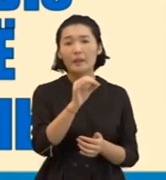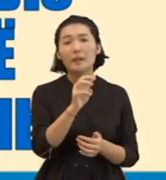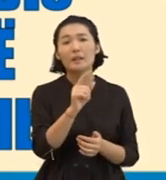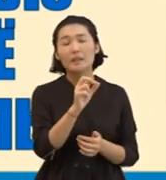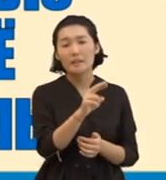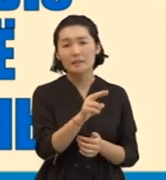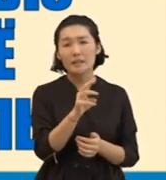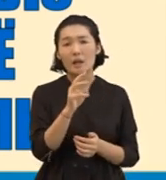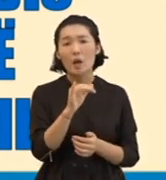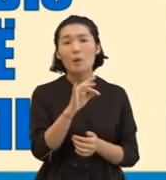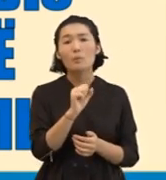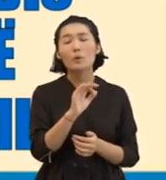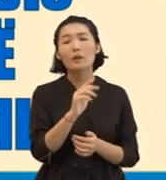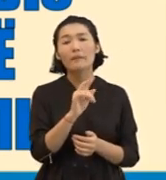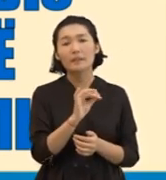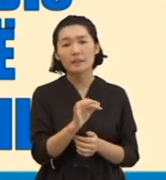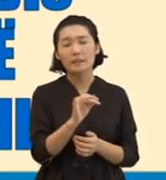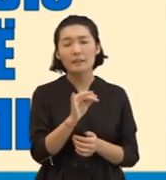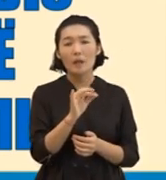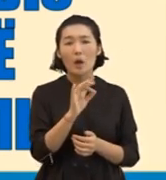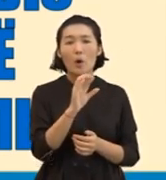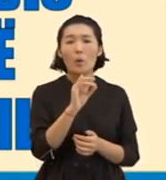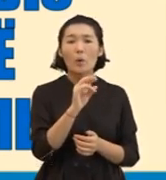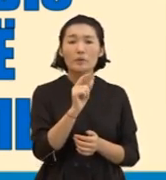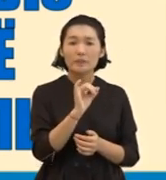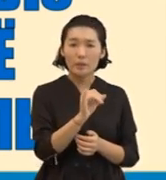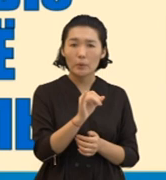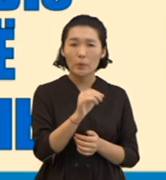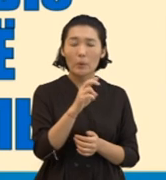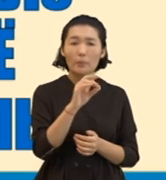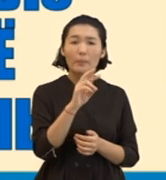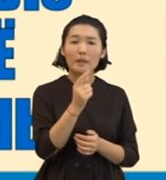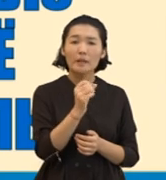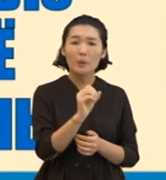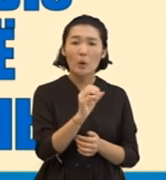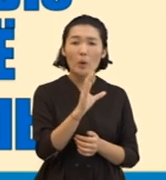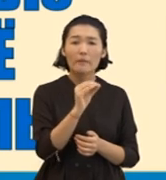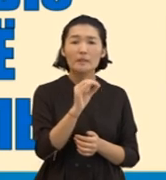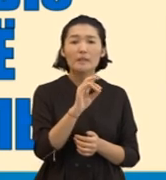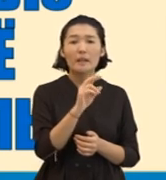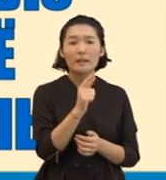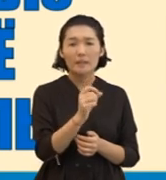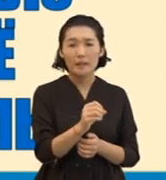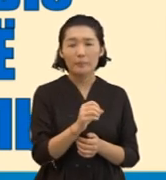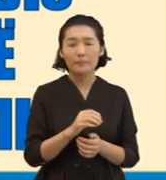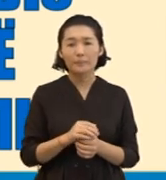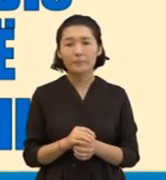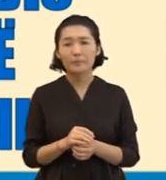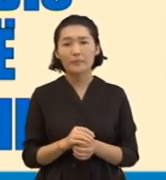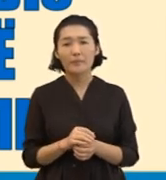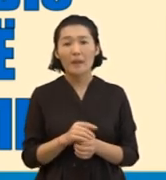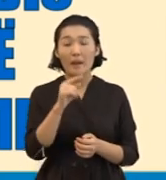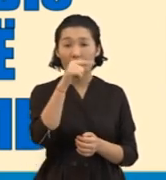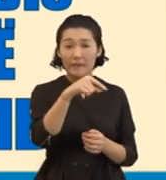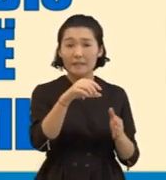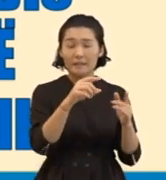муравьи осенью белье веселье в этих